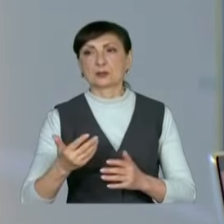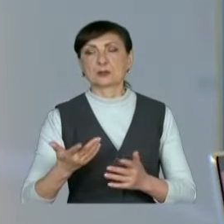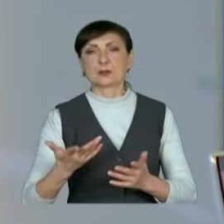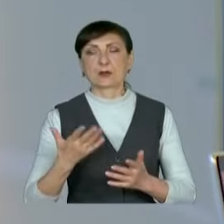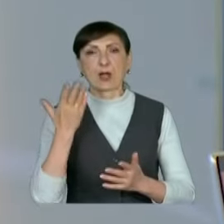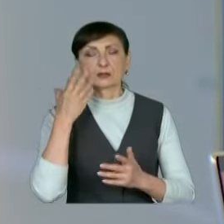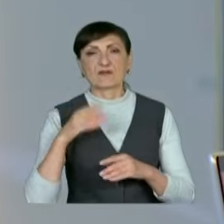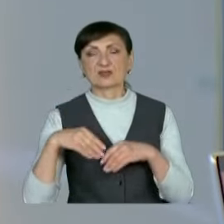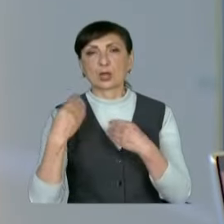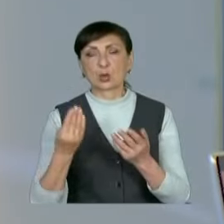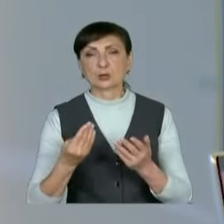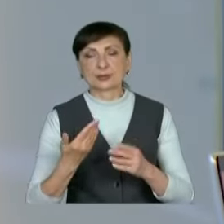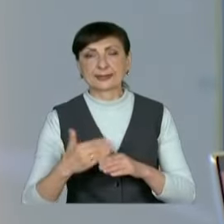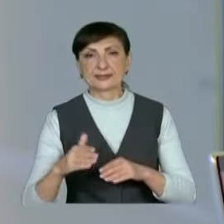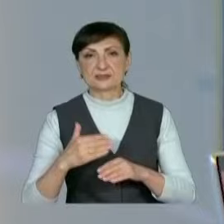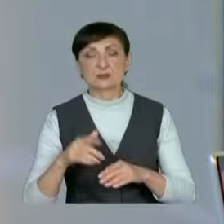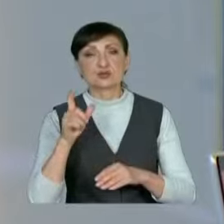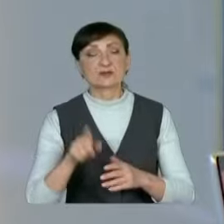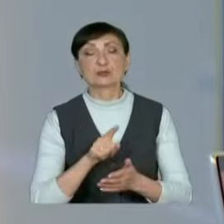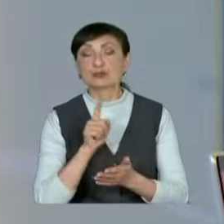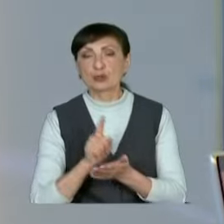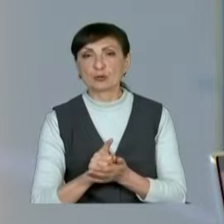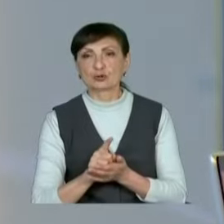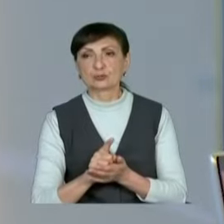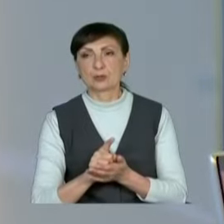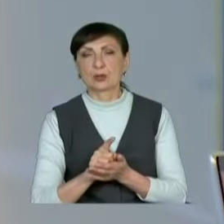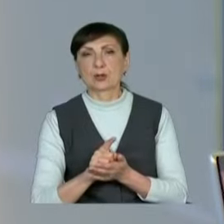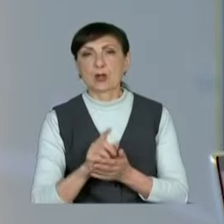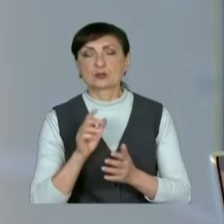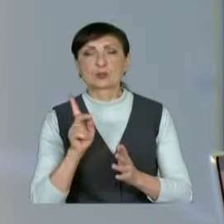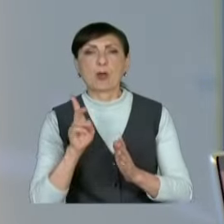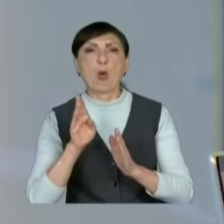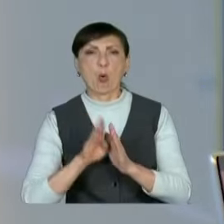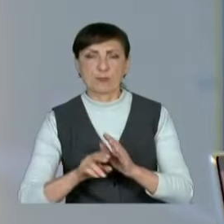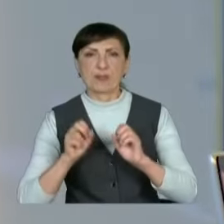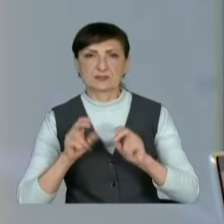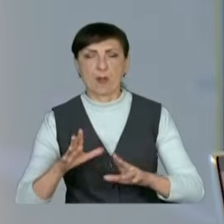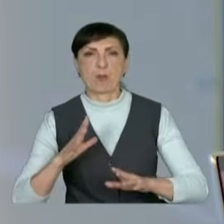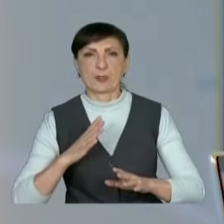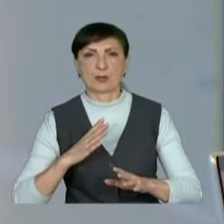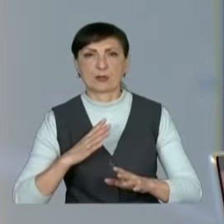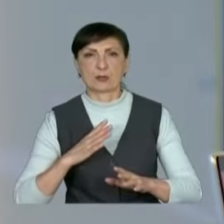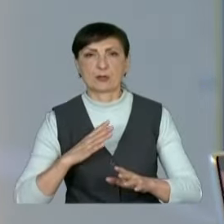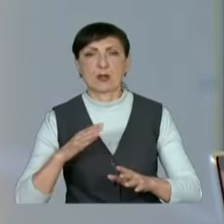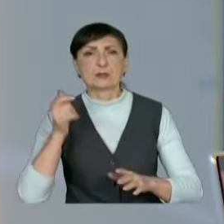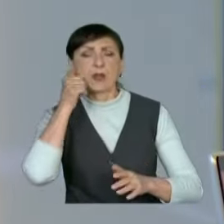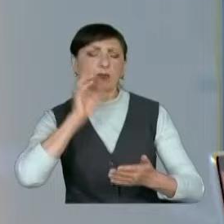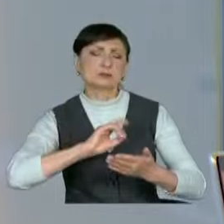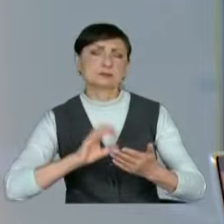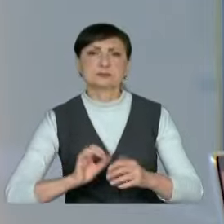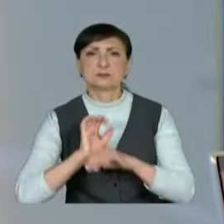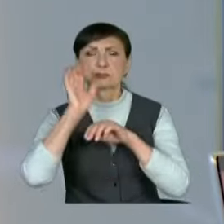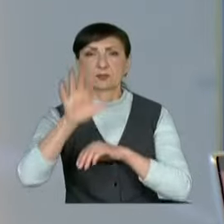выдачи кредитов. То есть человек должен уже... Чтобы обезопасить общество от мошенников. А не так, что заполнил, телефон заполнил, не